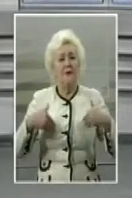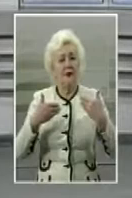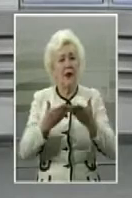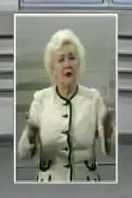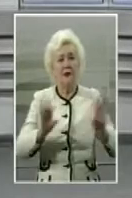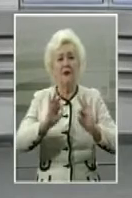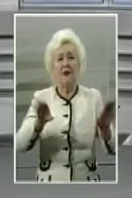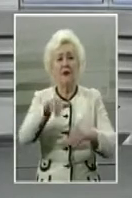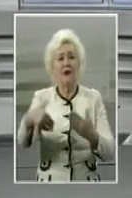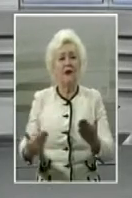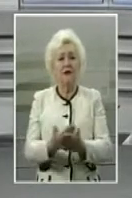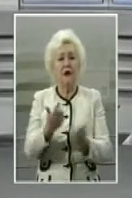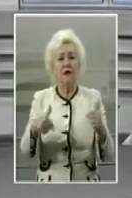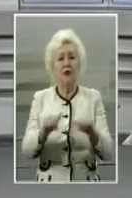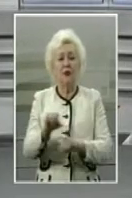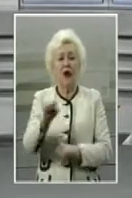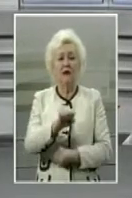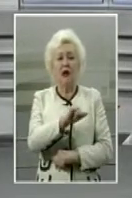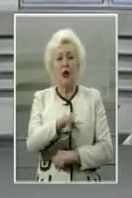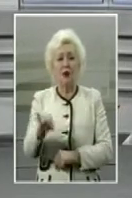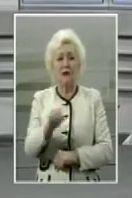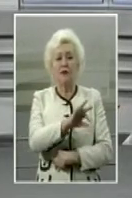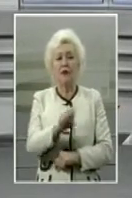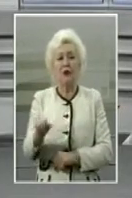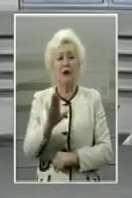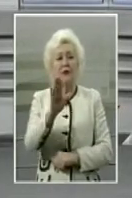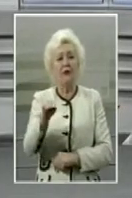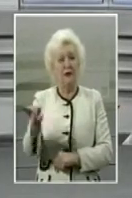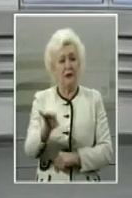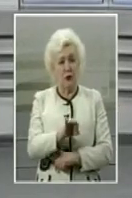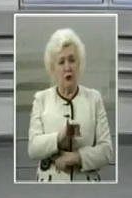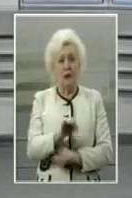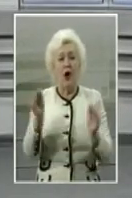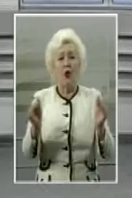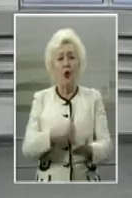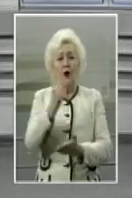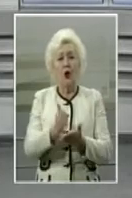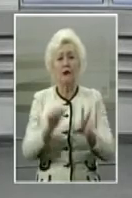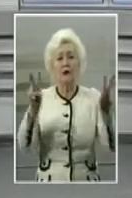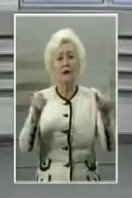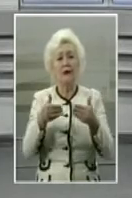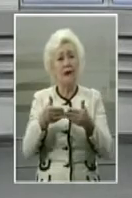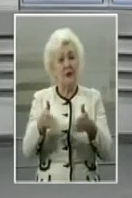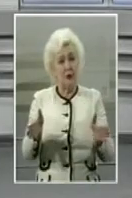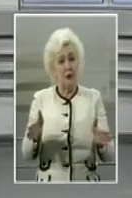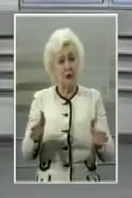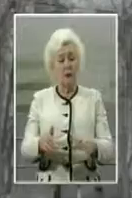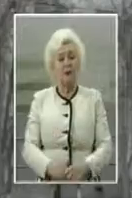Вітаю вас в ефірі «Таврійські новини» в студії Андрій Усов. Сурдопереклад Валентини Туніної. Коротко основні теми випуску.